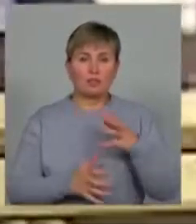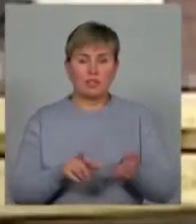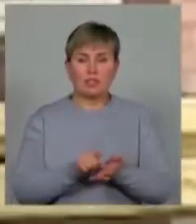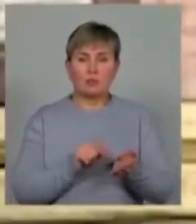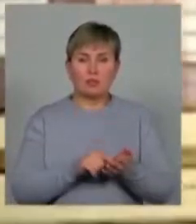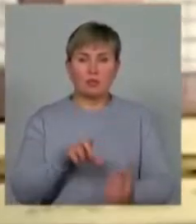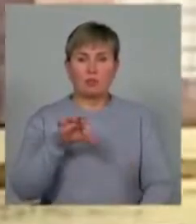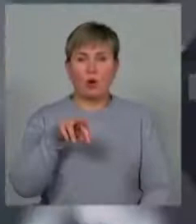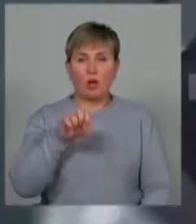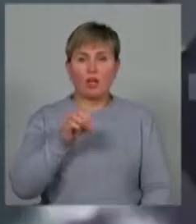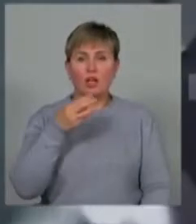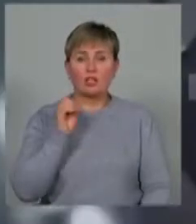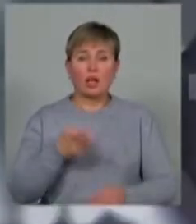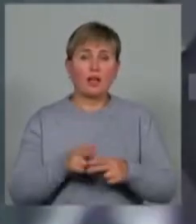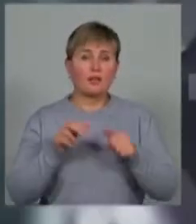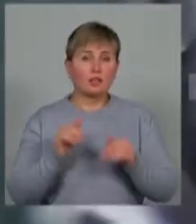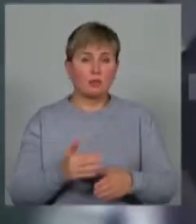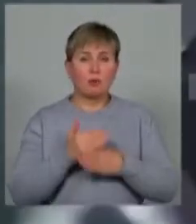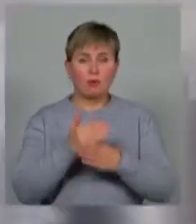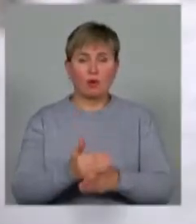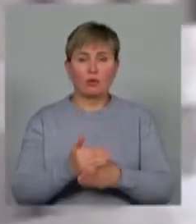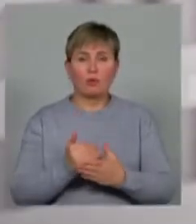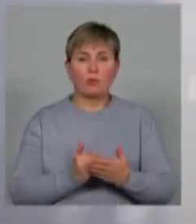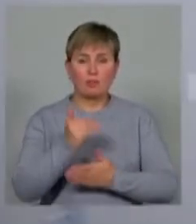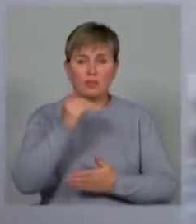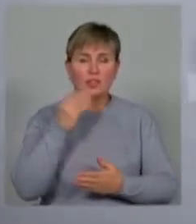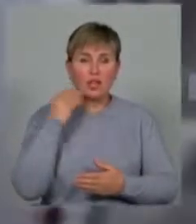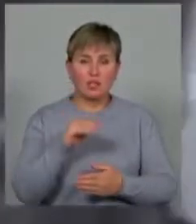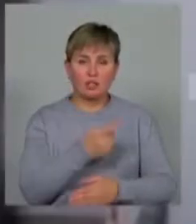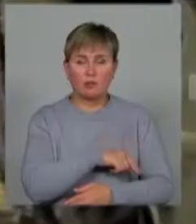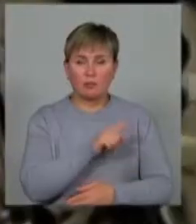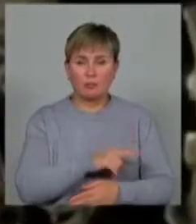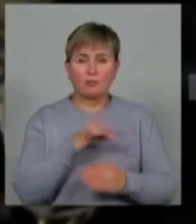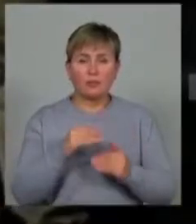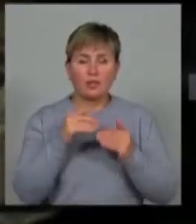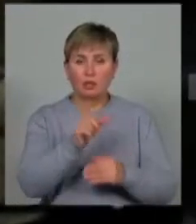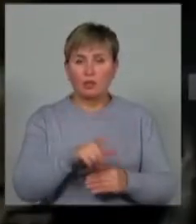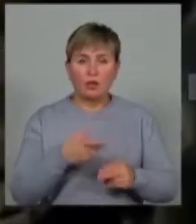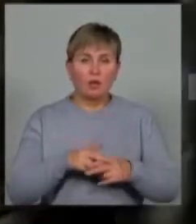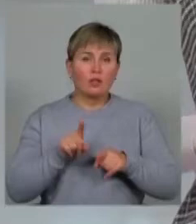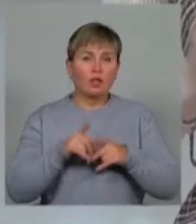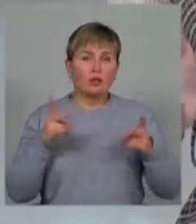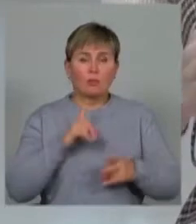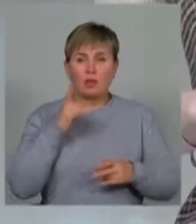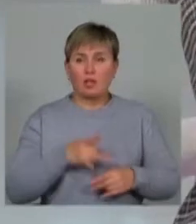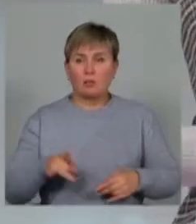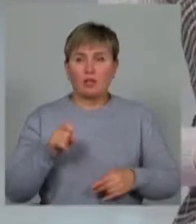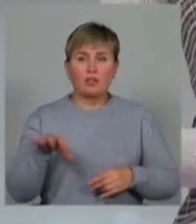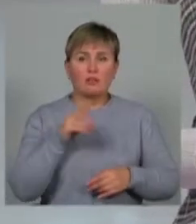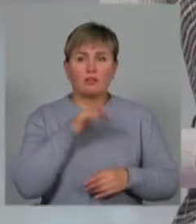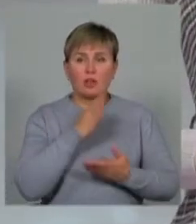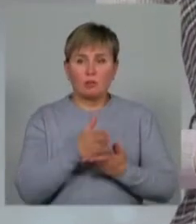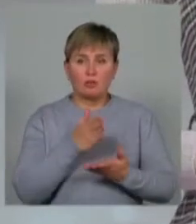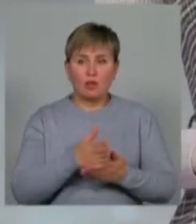стипендия «Болашак». Это решение помогло повысить качество образования и восполнить дефицит кадров, в которых так нуждалась молодая республика. За все время